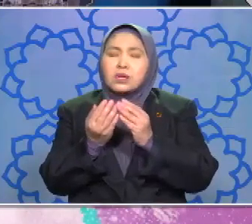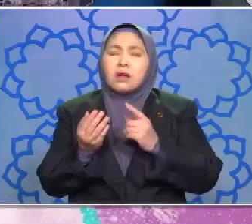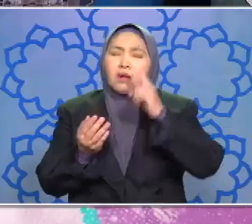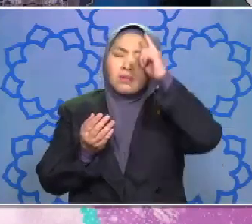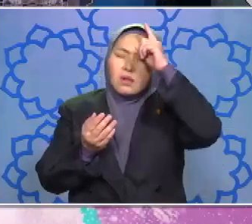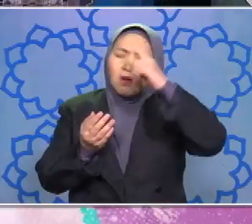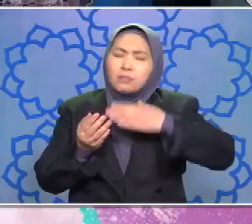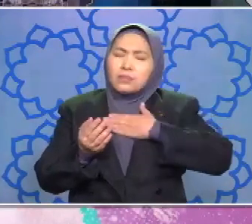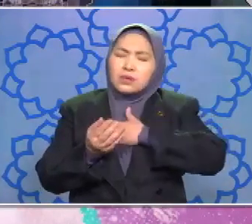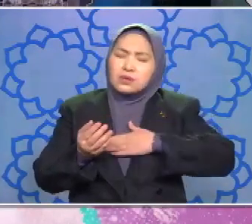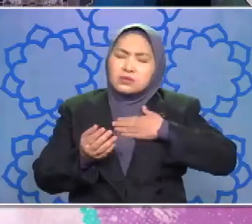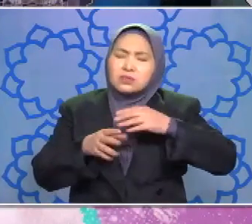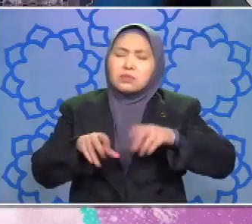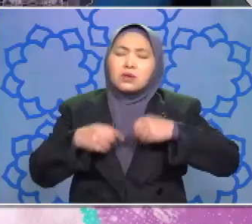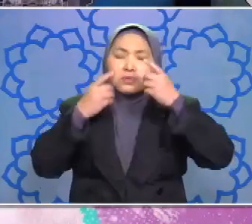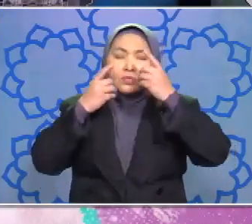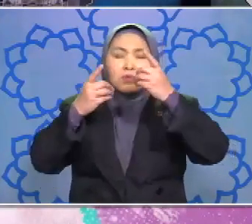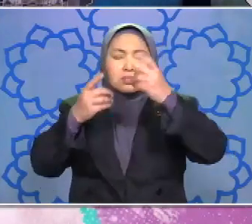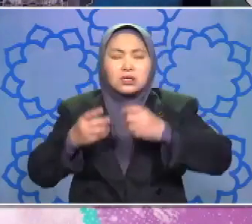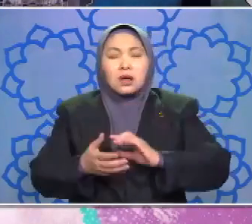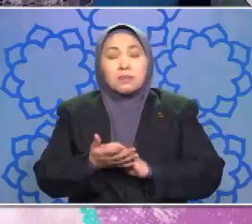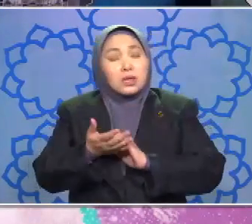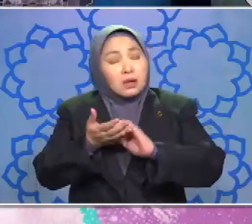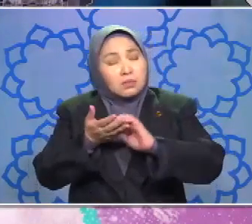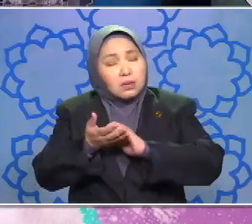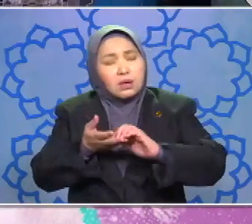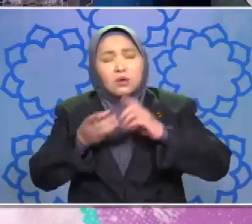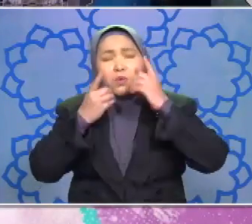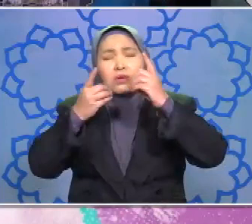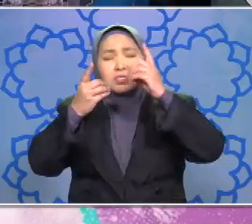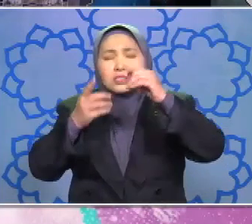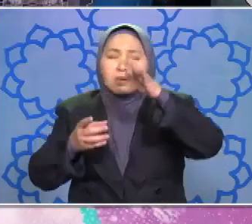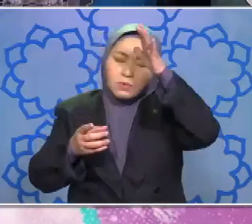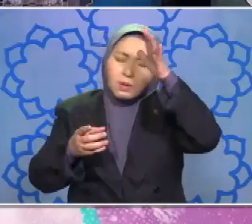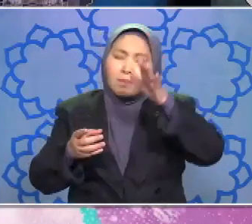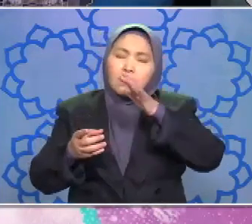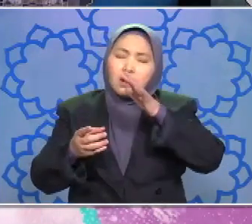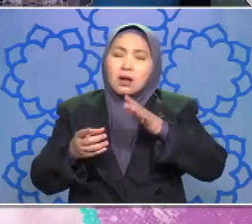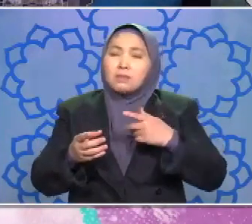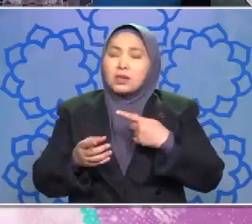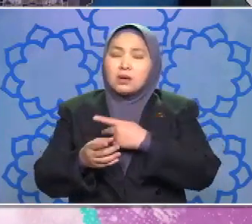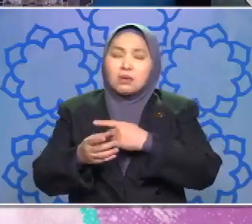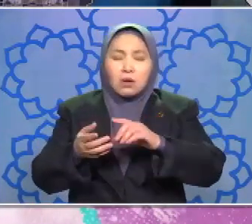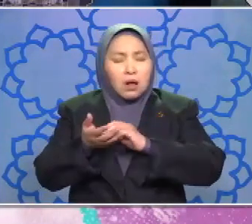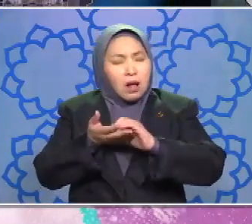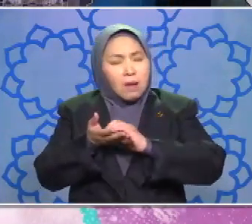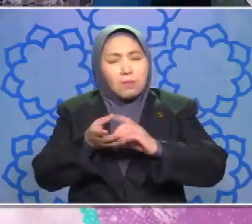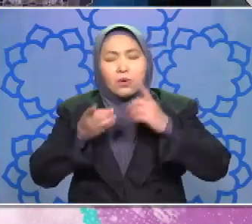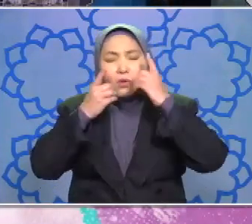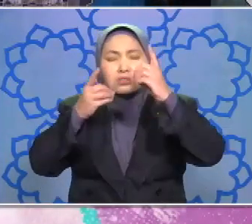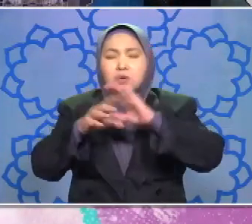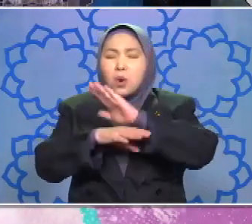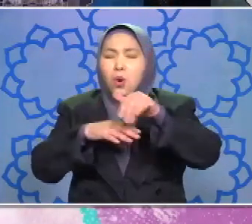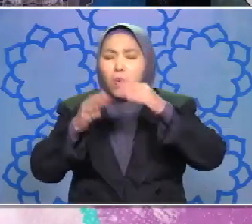ampunkan dosa-dosa kami ya Allah, ampunkan dosa ibu dan ayah kami ya Allah, ampunkan dosa muslimin